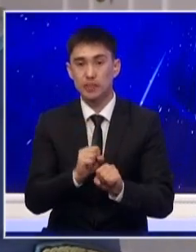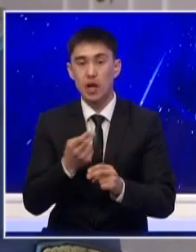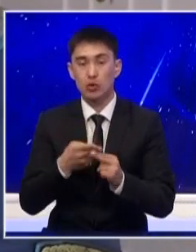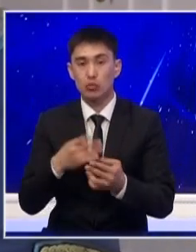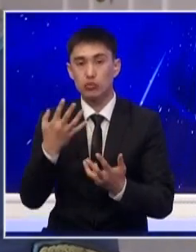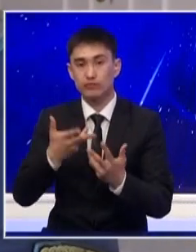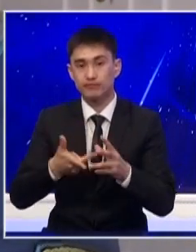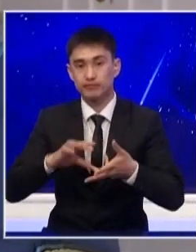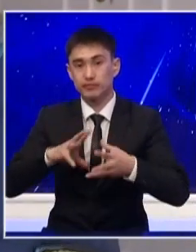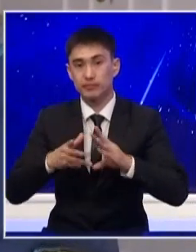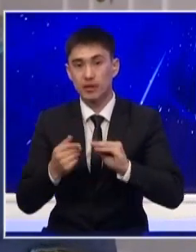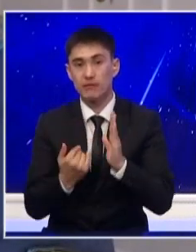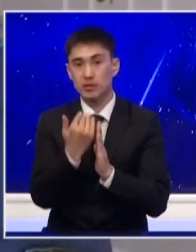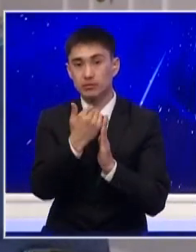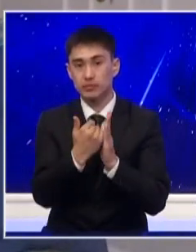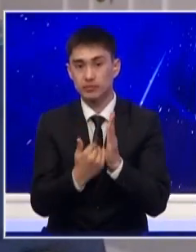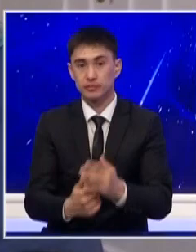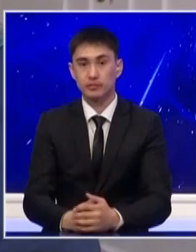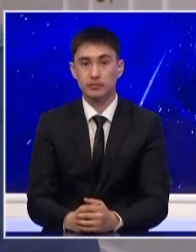учтены приведенные выше критерии.